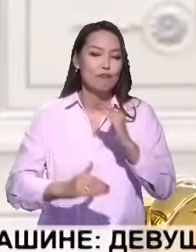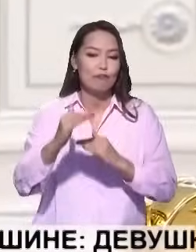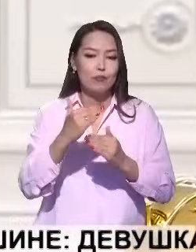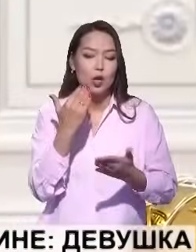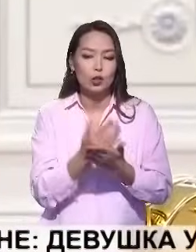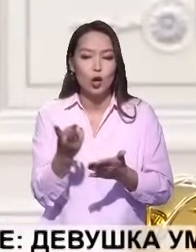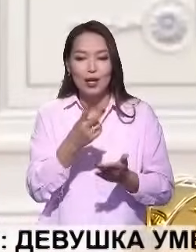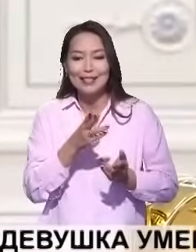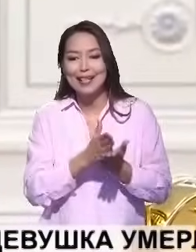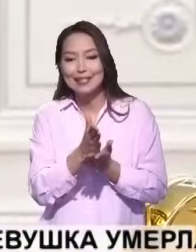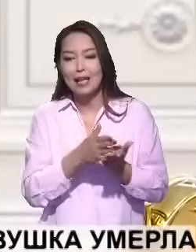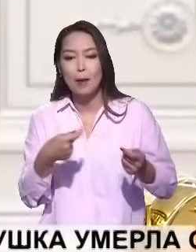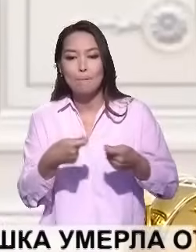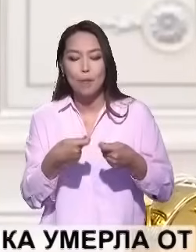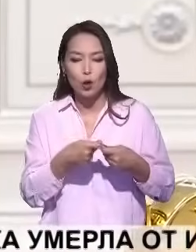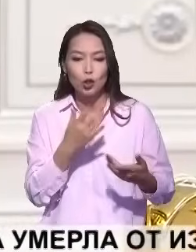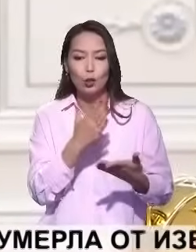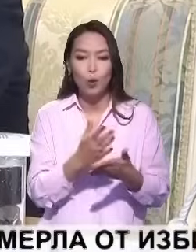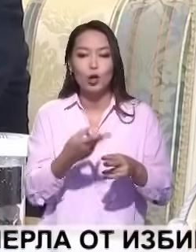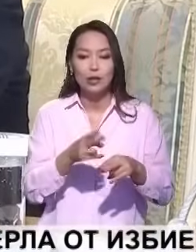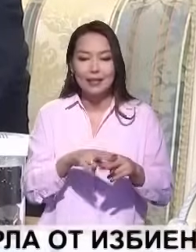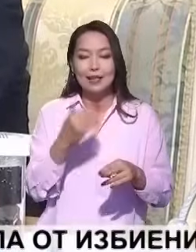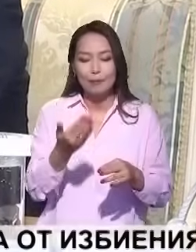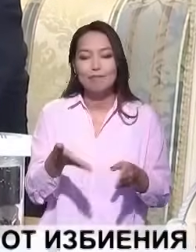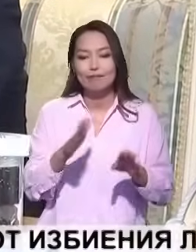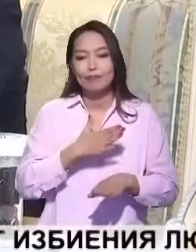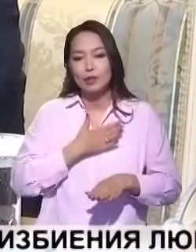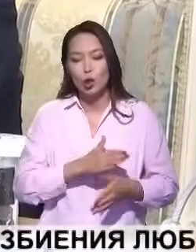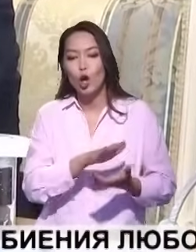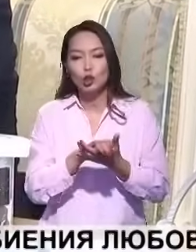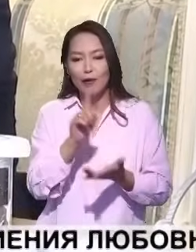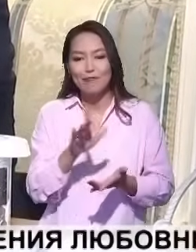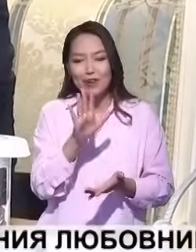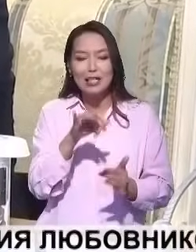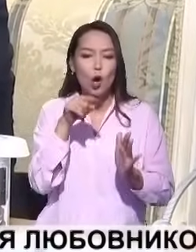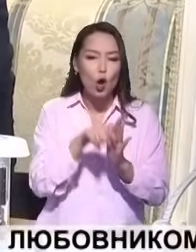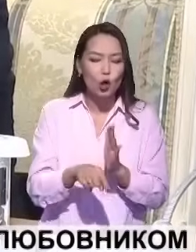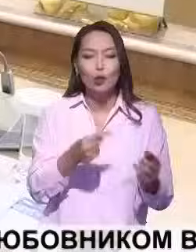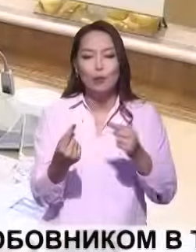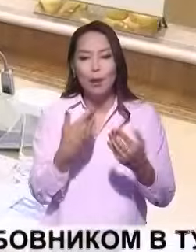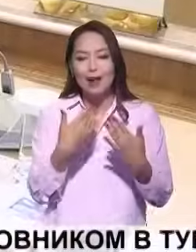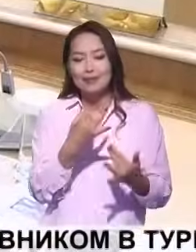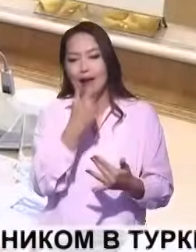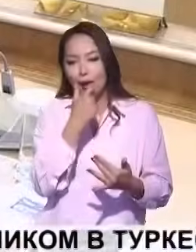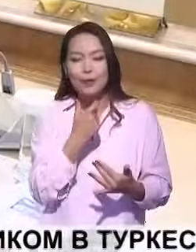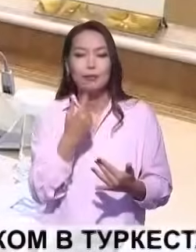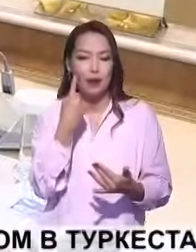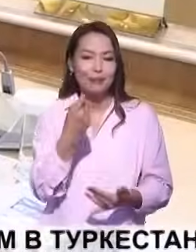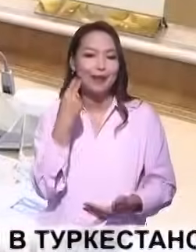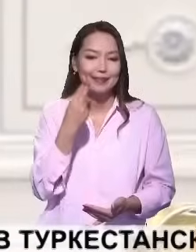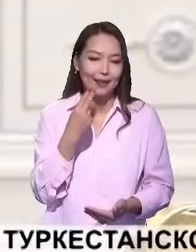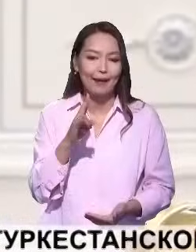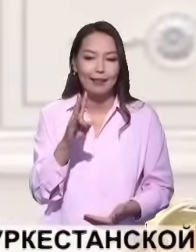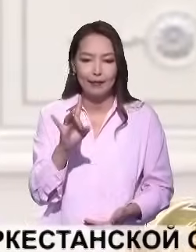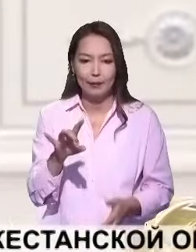всестороннего стратегического партнерства, лейтмотивом которого стали вечная дружба, глубокое взаимное доверие и солидарность, отметил председатель КНР.